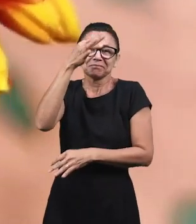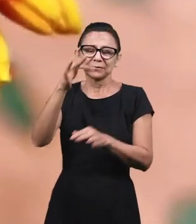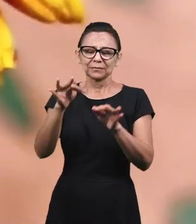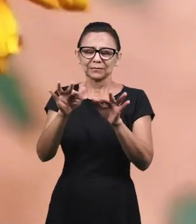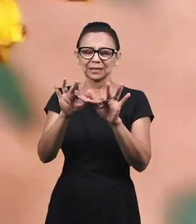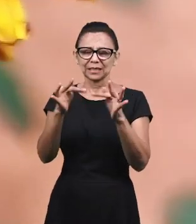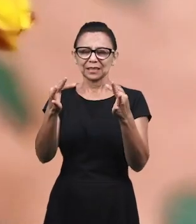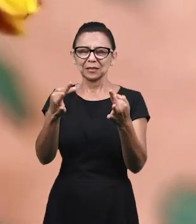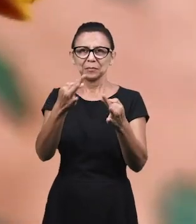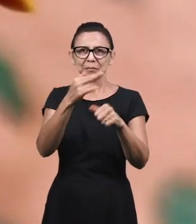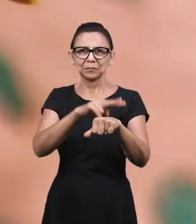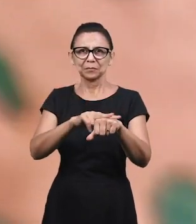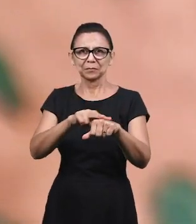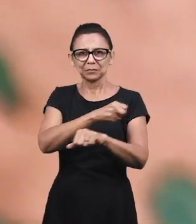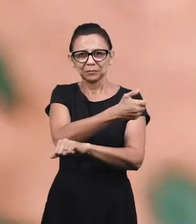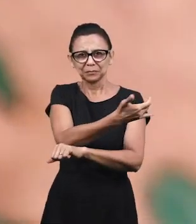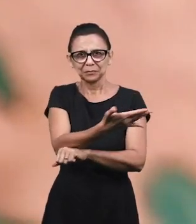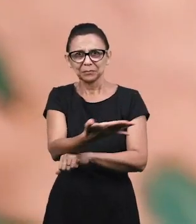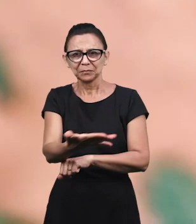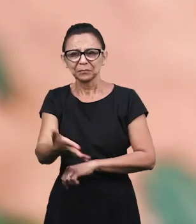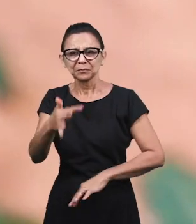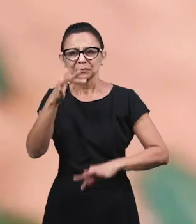em teu